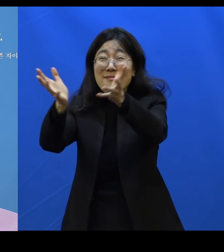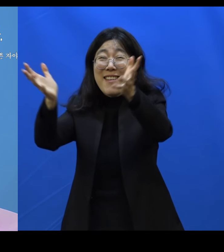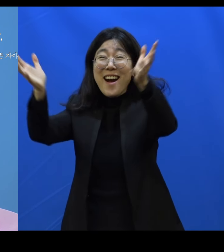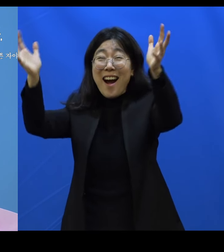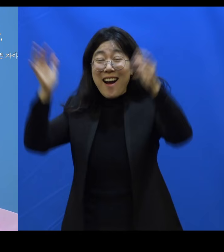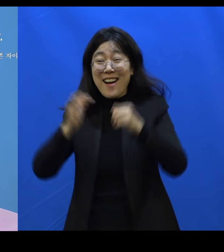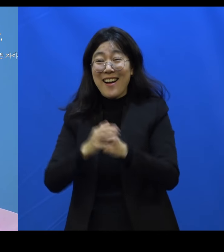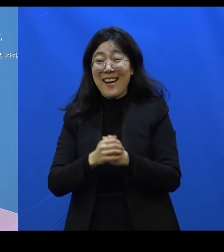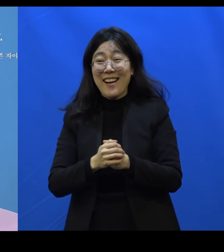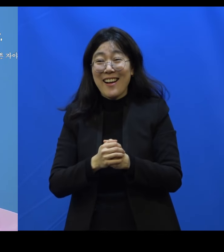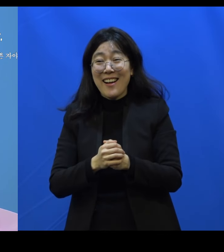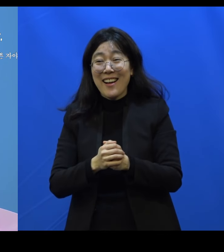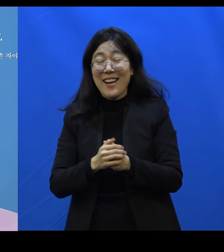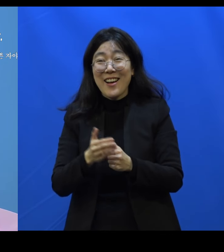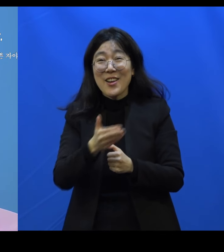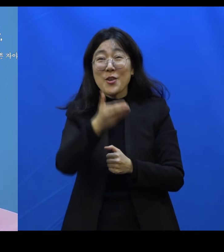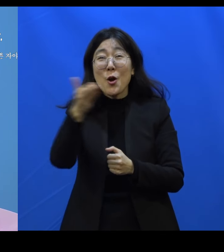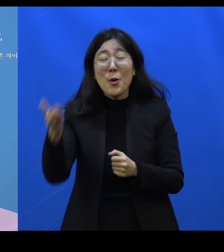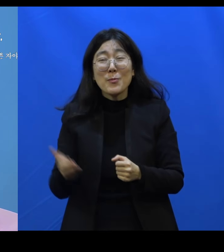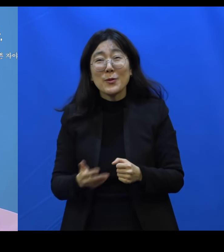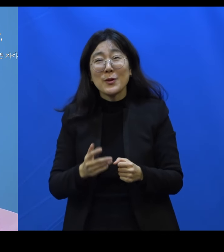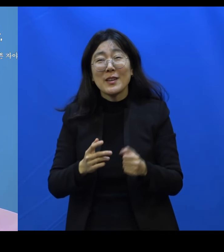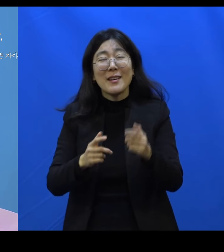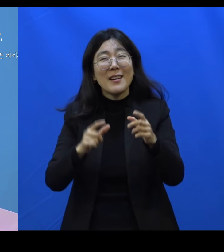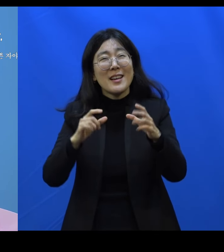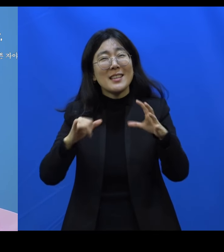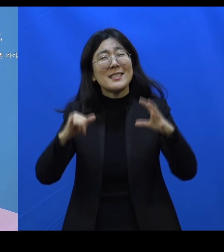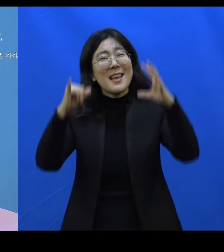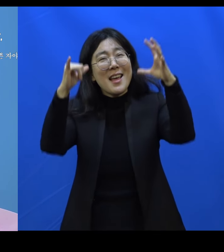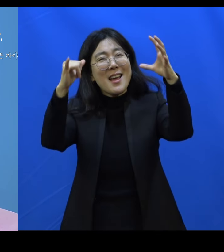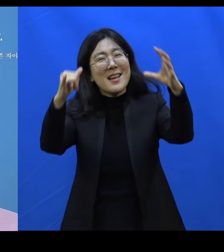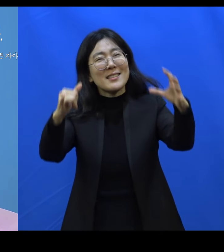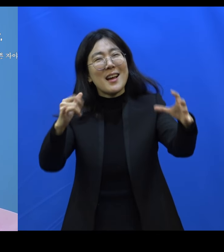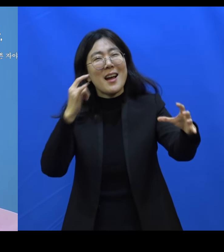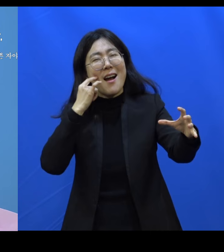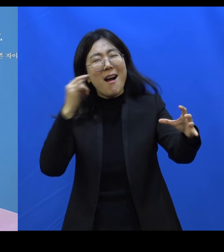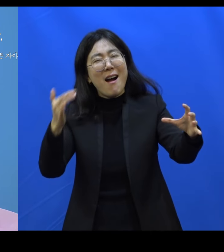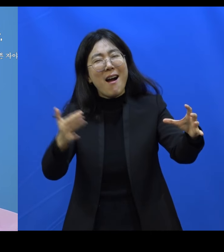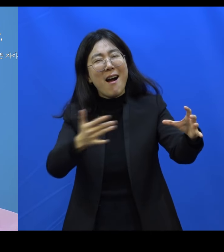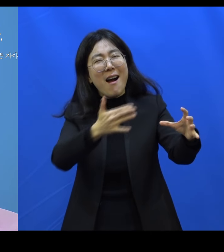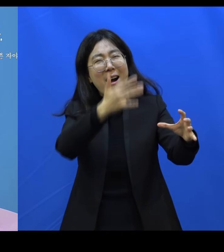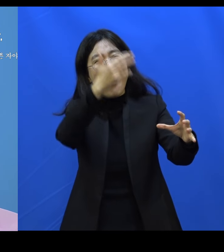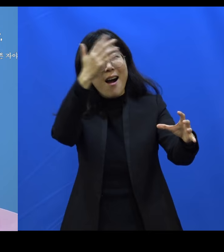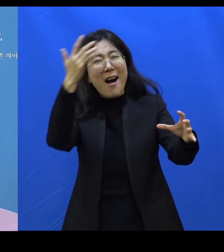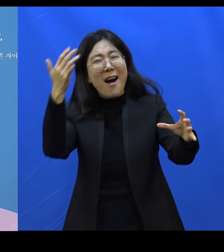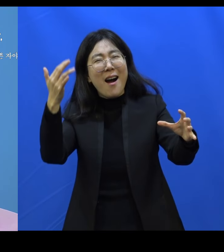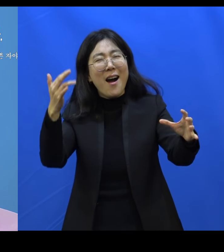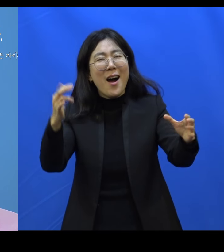여러분, 이 세상에 아름답게 이렇게 펼쳐져 있는 거, 그 아름다움을 볼 수 있는 눈,